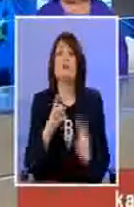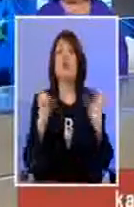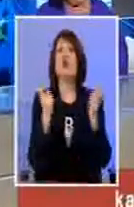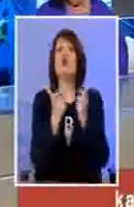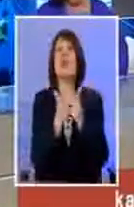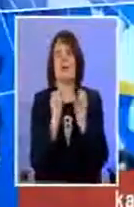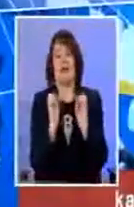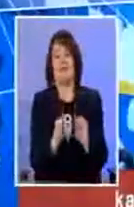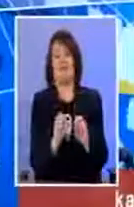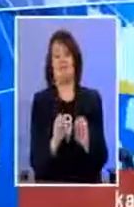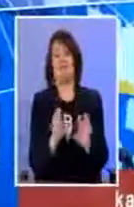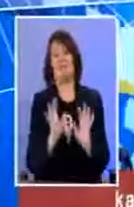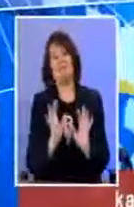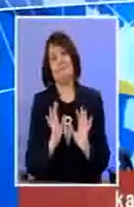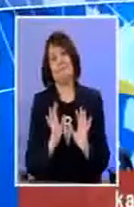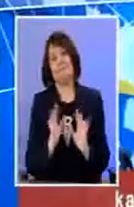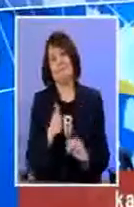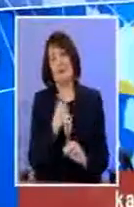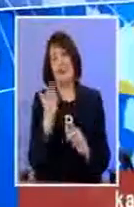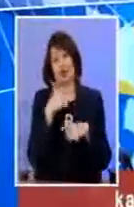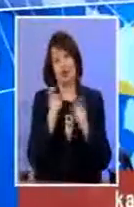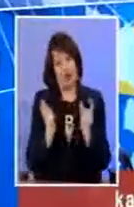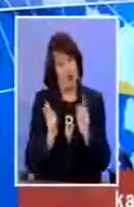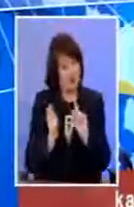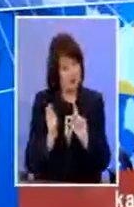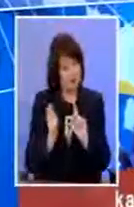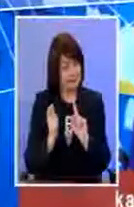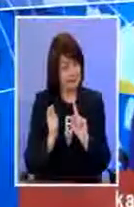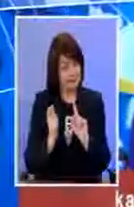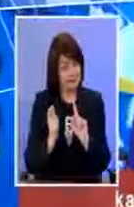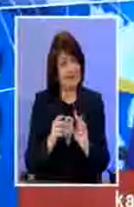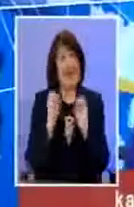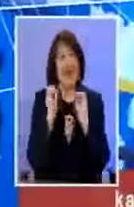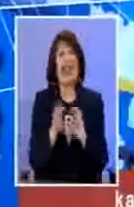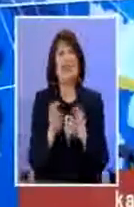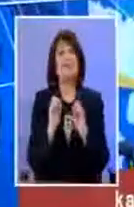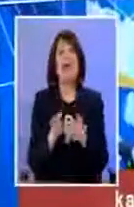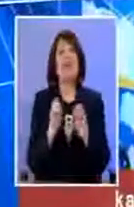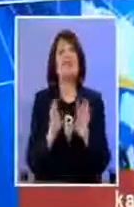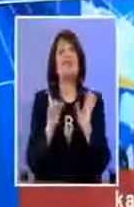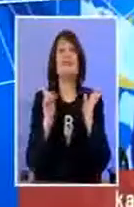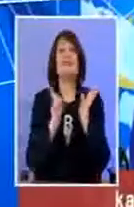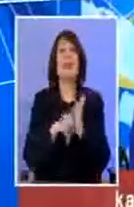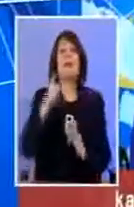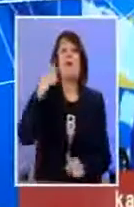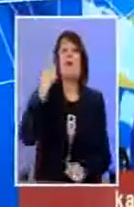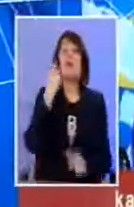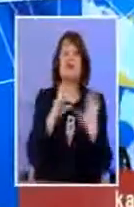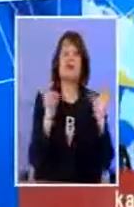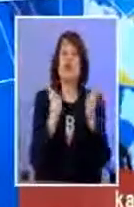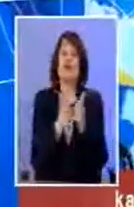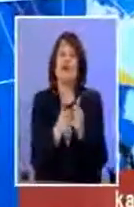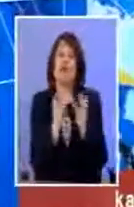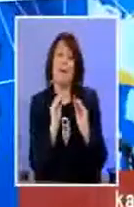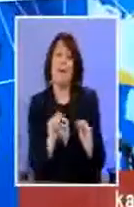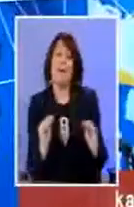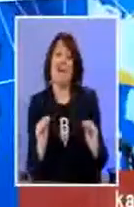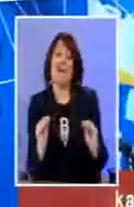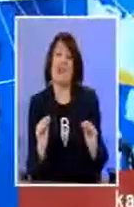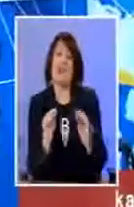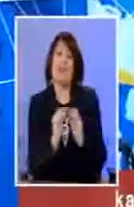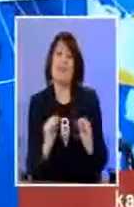οικογένεια. Η παιδεία δεν προέρχεται μόνο από το σχολείο. Το σχολείο κάνει εκπαίδευση και πρέπει να το καταλάβουμε όλοι. Η έννοια της